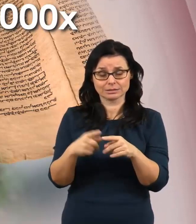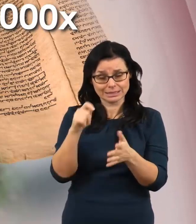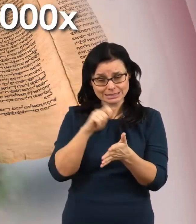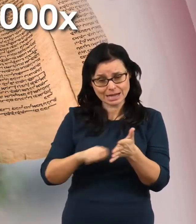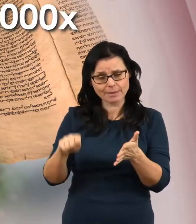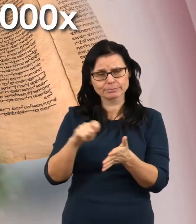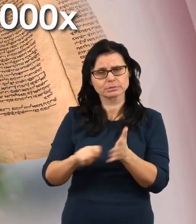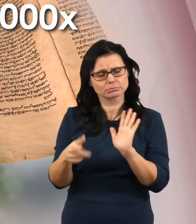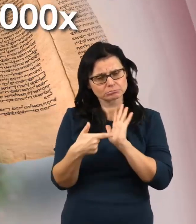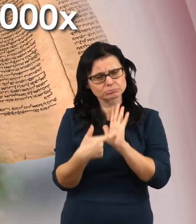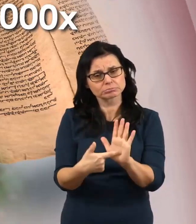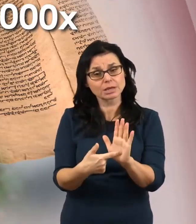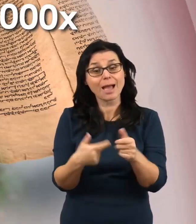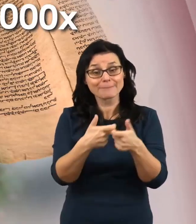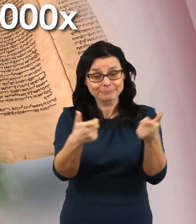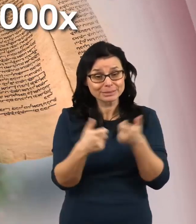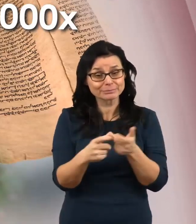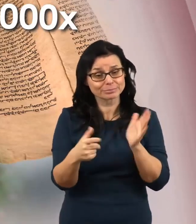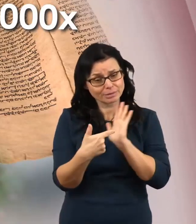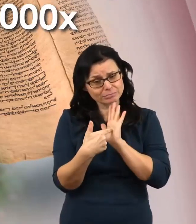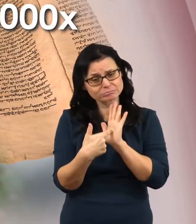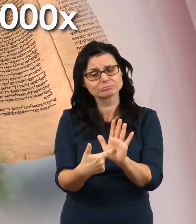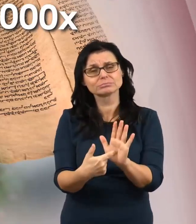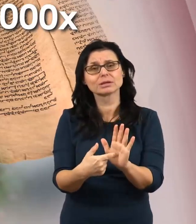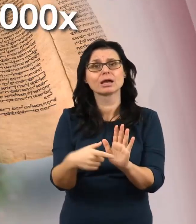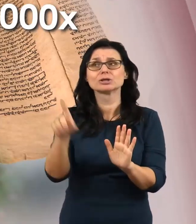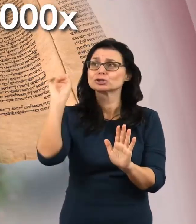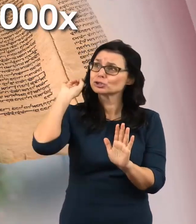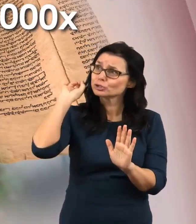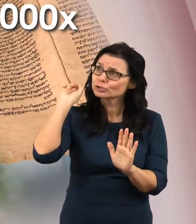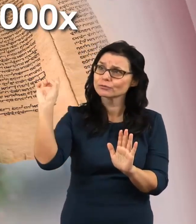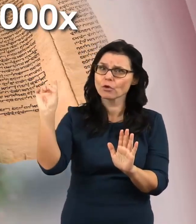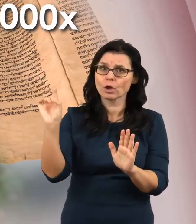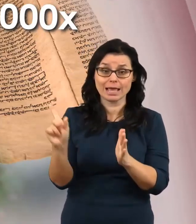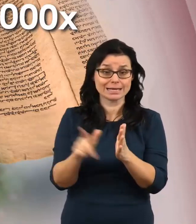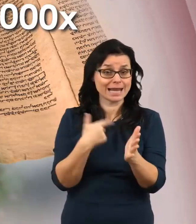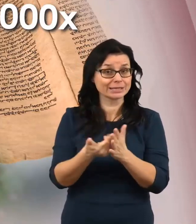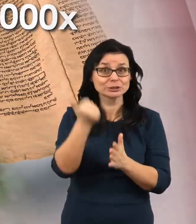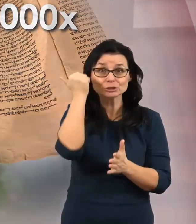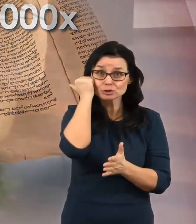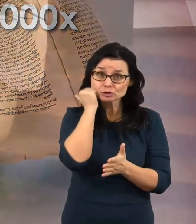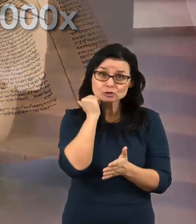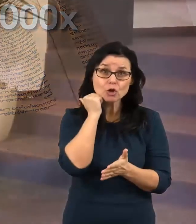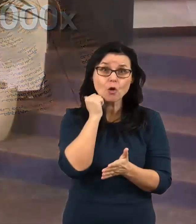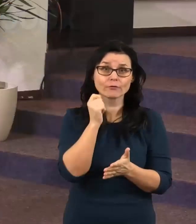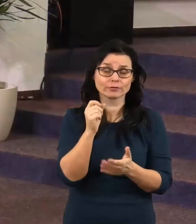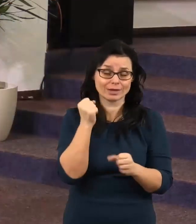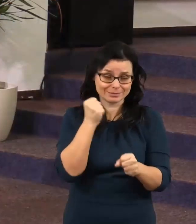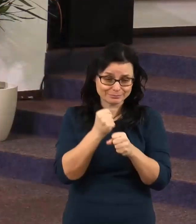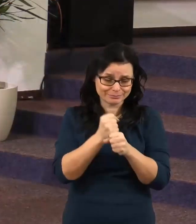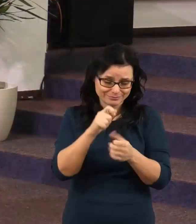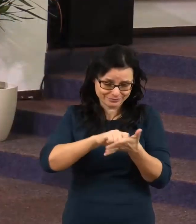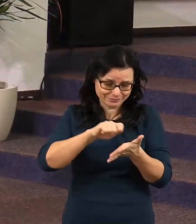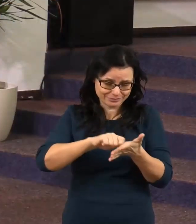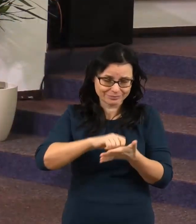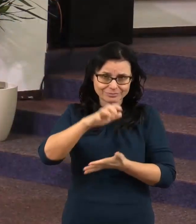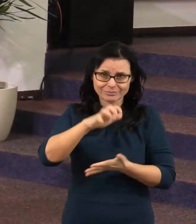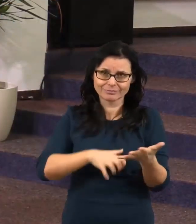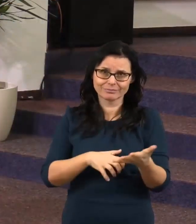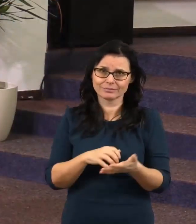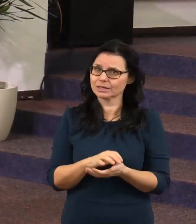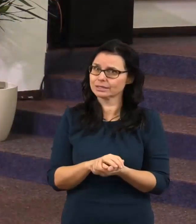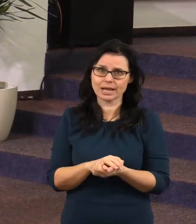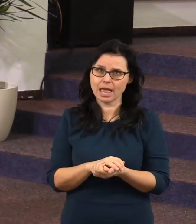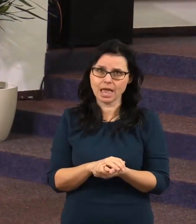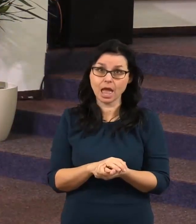nás přesvědčuje samotná Bible o tom, že to není lidské dílo. Že